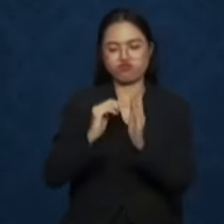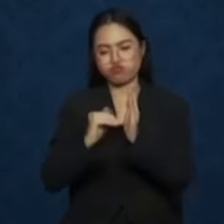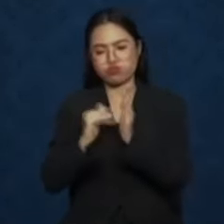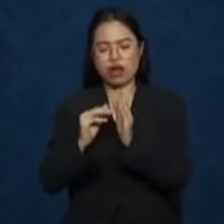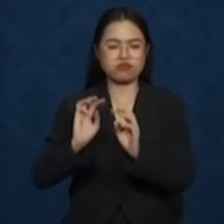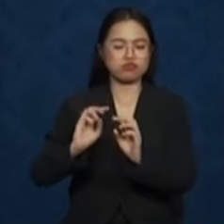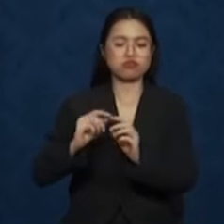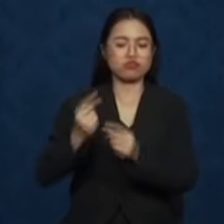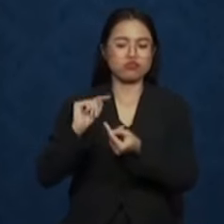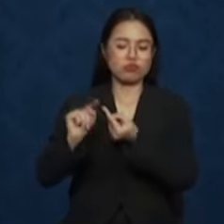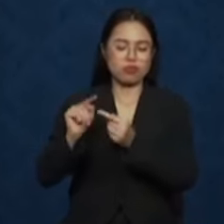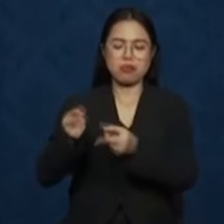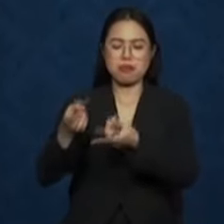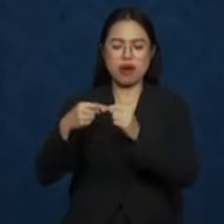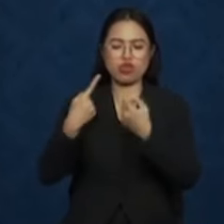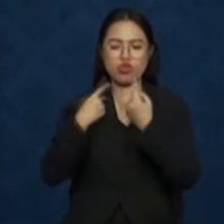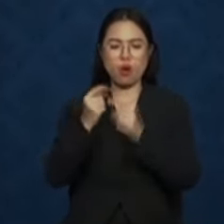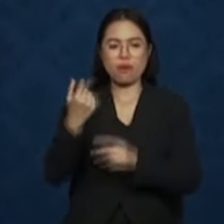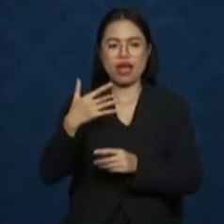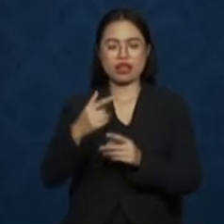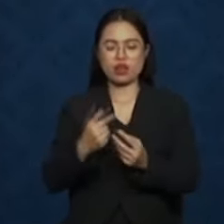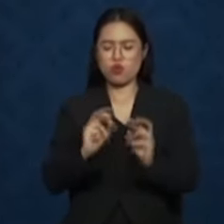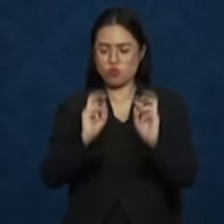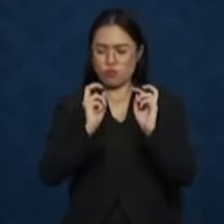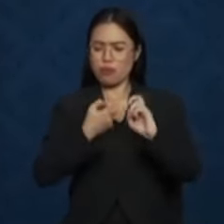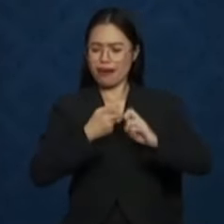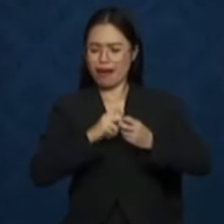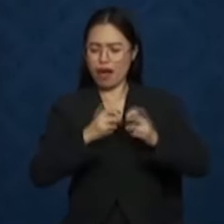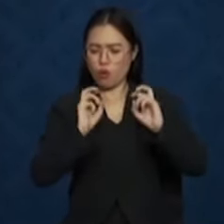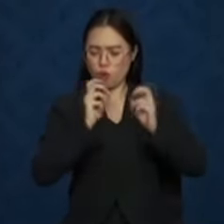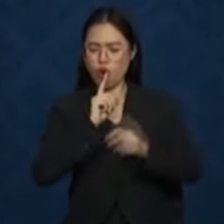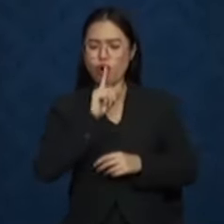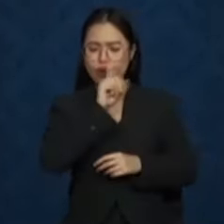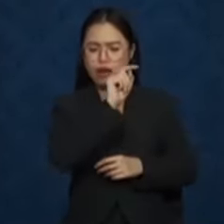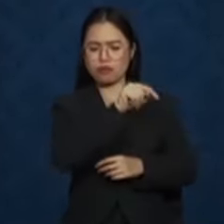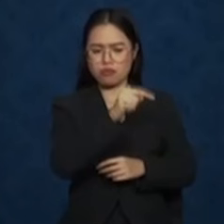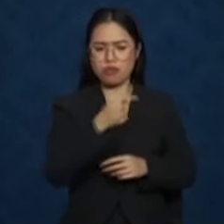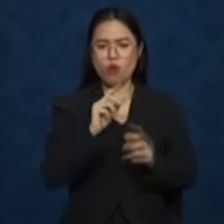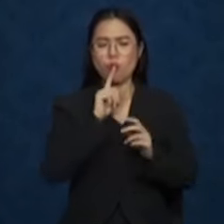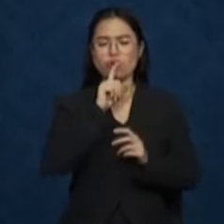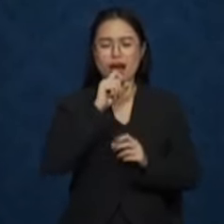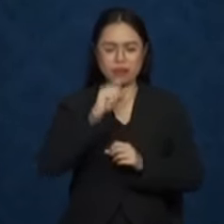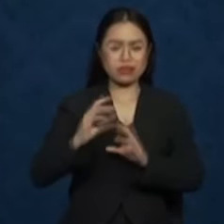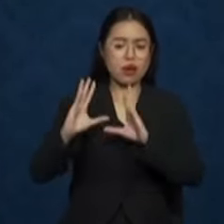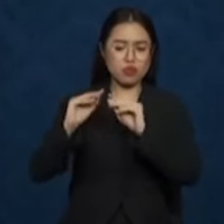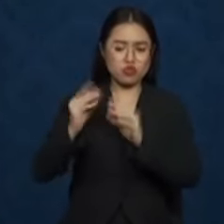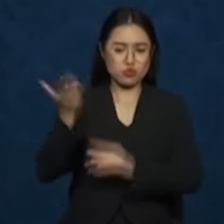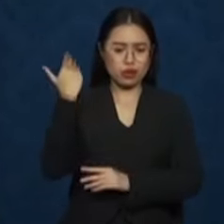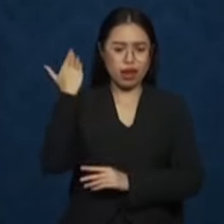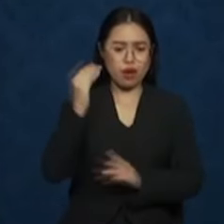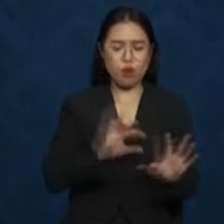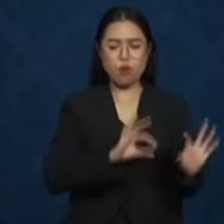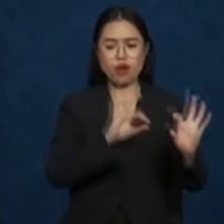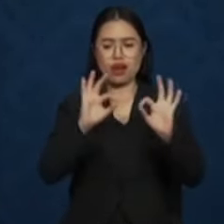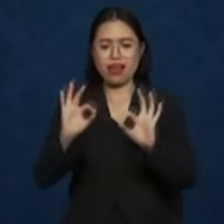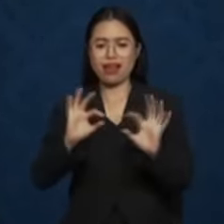อบกระทู้ของผมนะครับแต่ปัญหาก็คือกระทู้ถามอันนี้นะครับผมเคยตั้งไว้ตั้งแต่สมัยประชุมที่แล้วนะครับผมถูกเลื่อน2ครั้งครับ